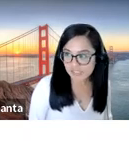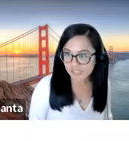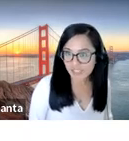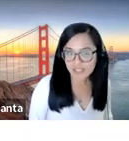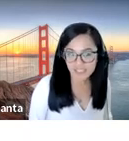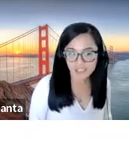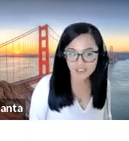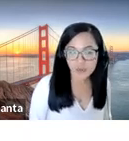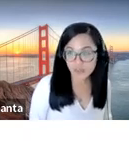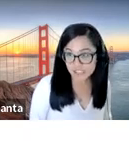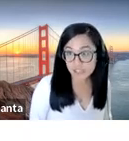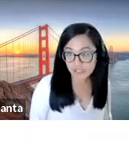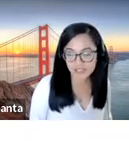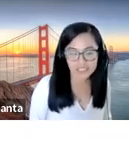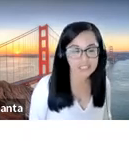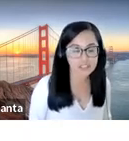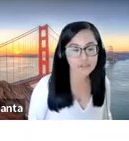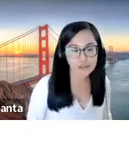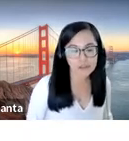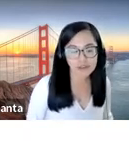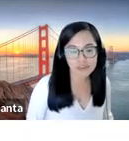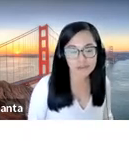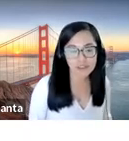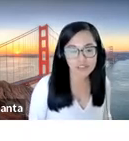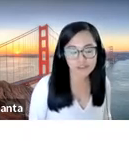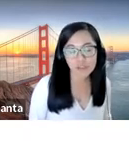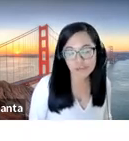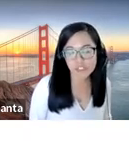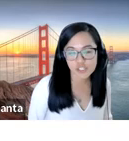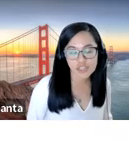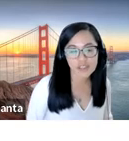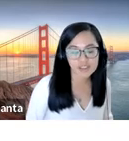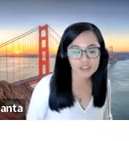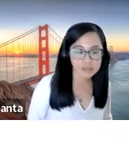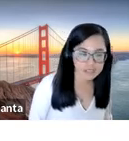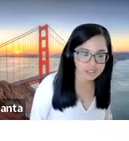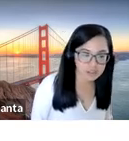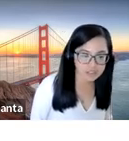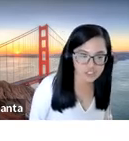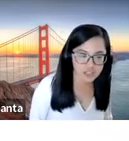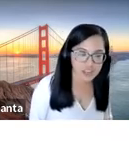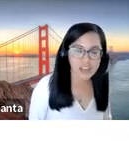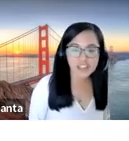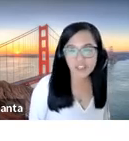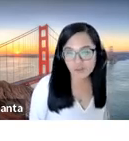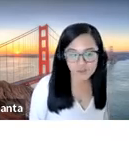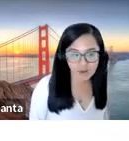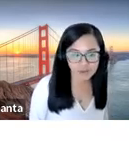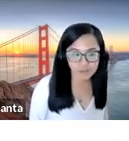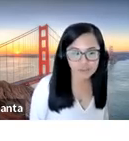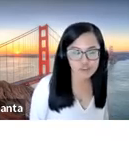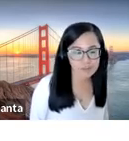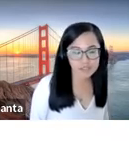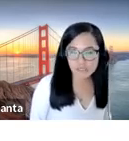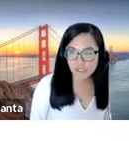degrees that they or degree that they gained from their completion at the Community College, and they also